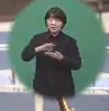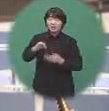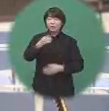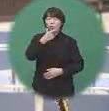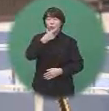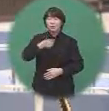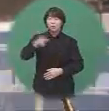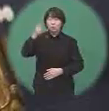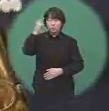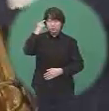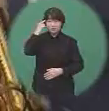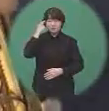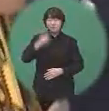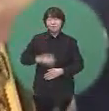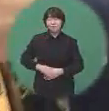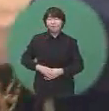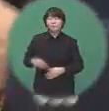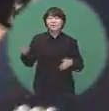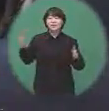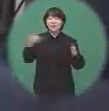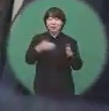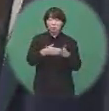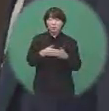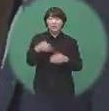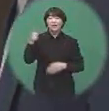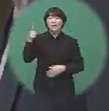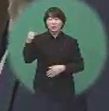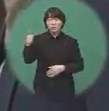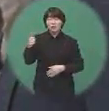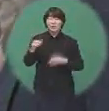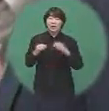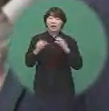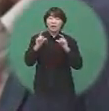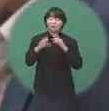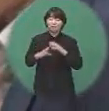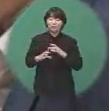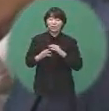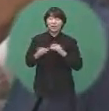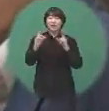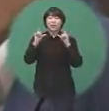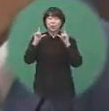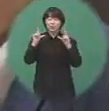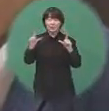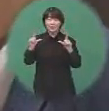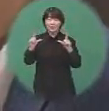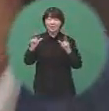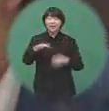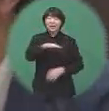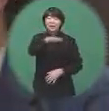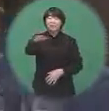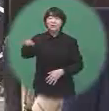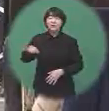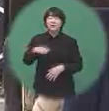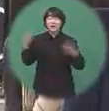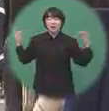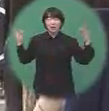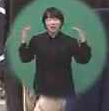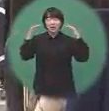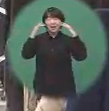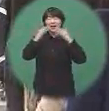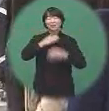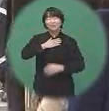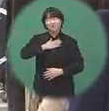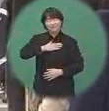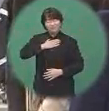。 最後に上野さんが演奏を披露し、集まった人たちが美しい音色に聞き入っていました